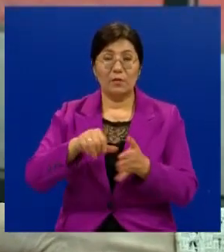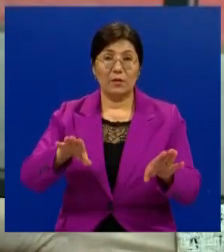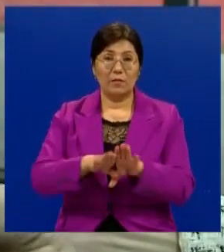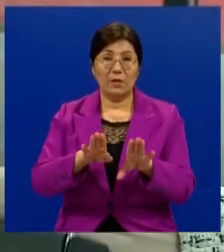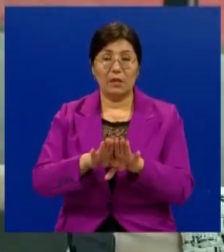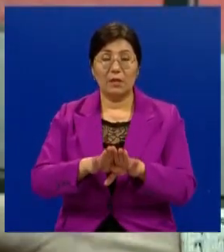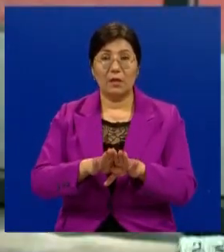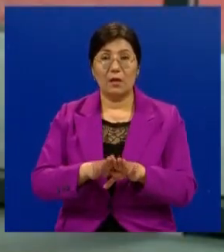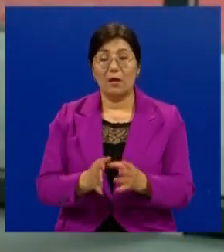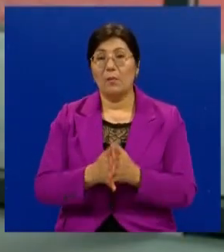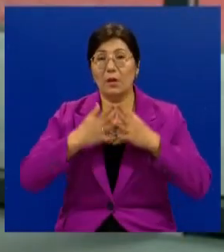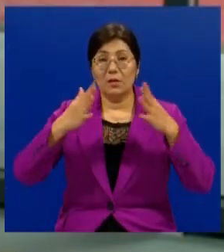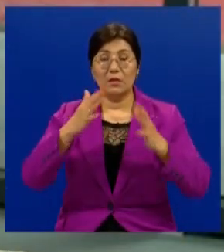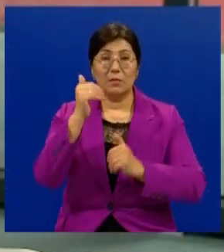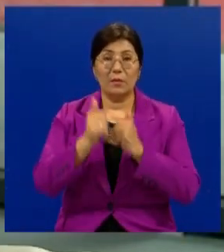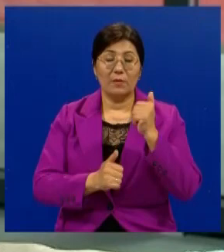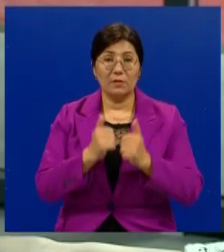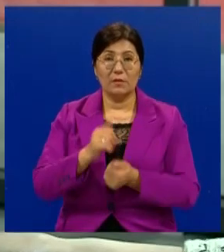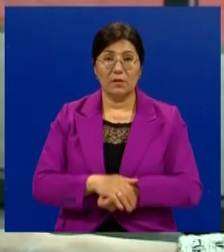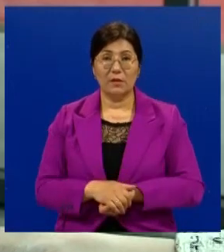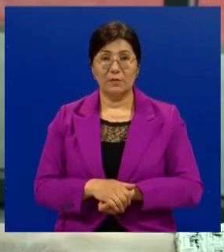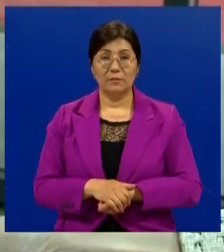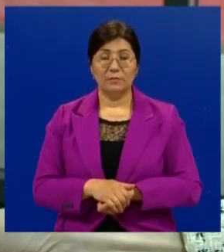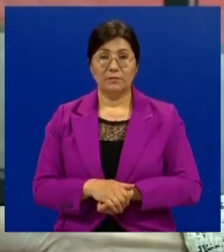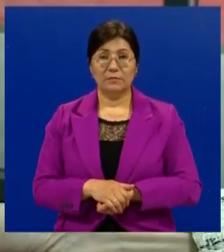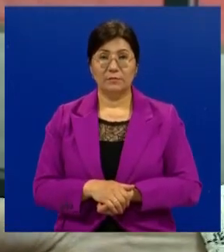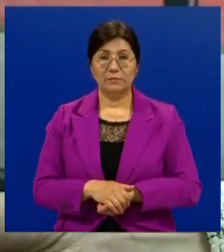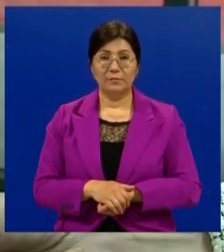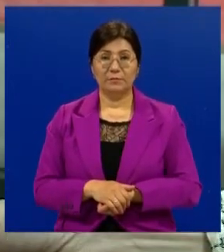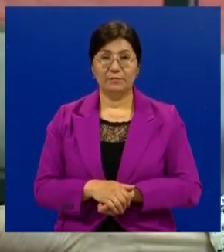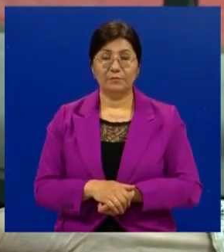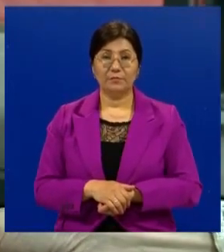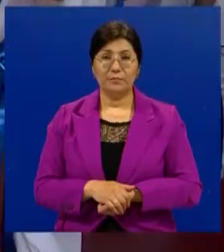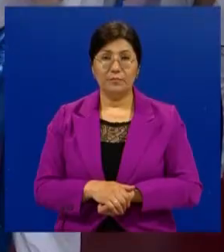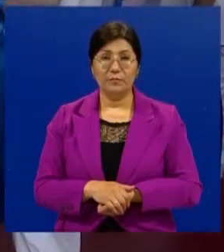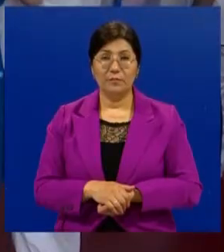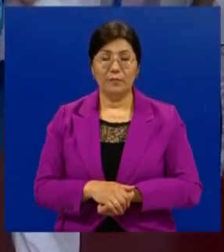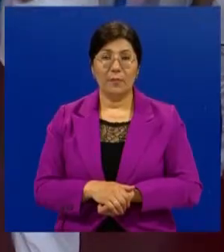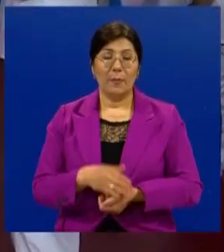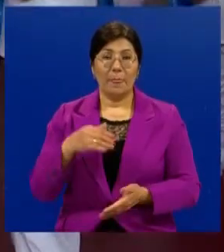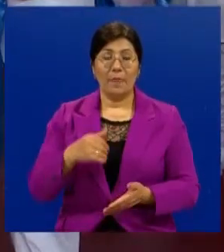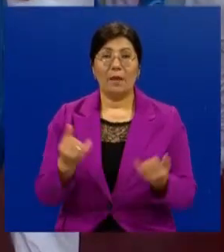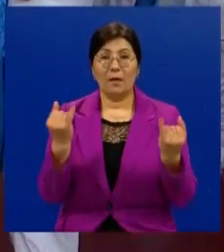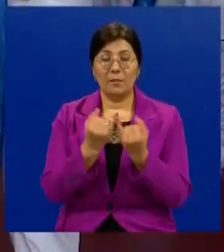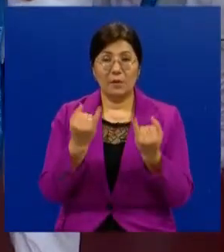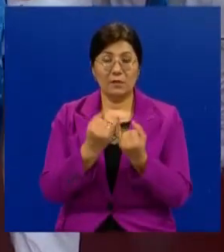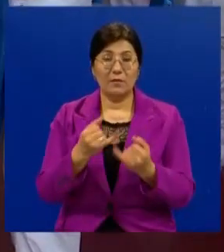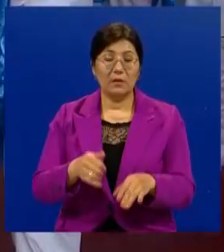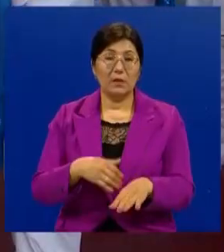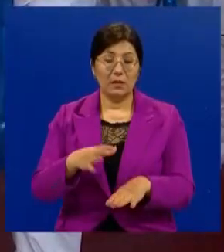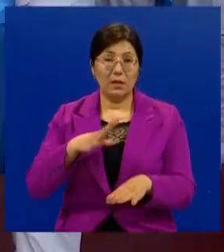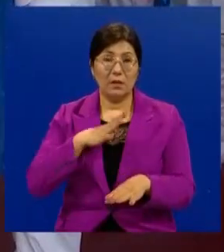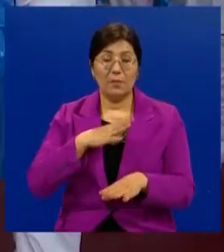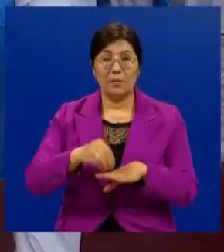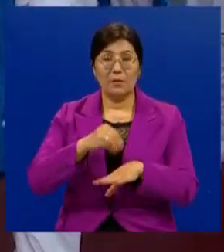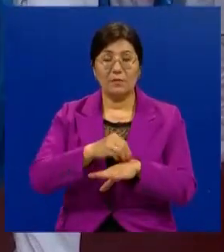мы готовились не только каждый спортсмен отдельно, но и как команда. Среди почетных гостей – аким Актюбинской